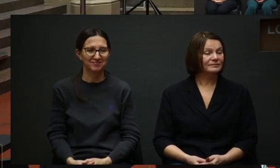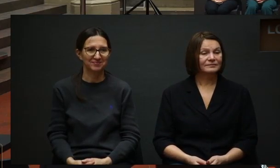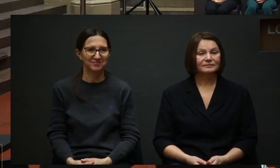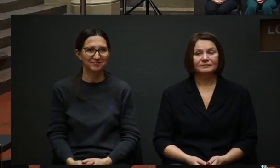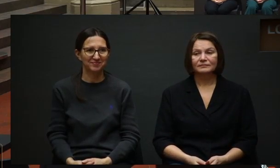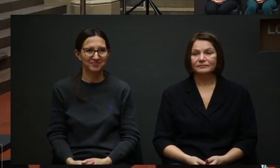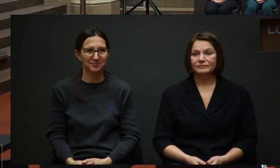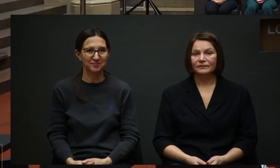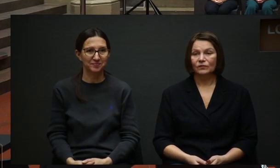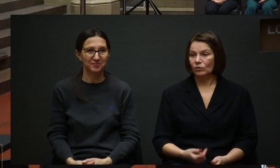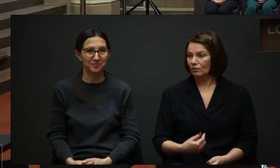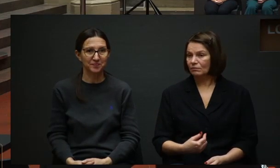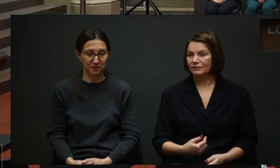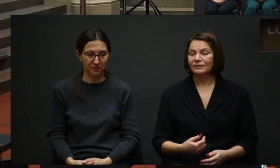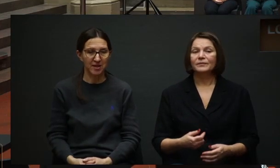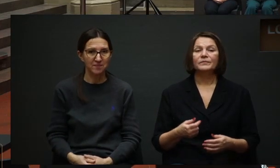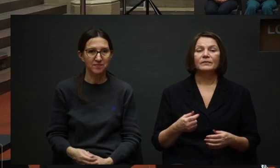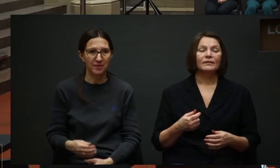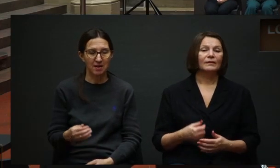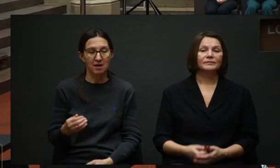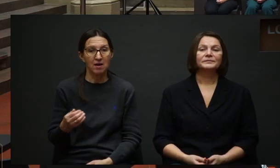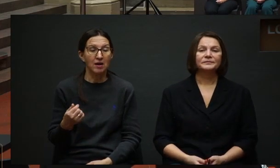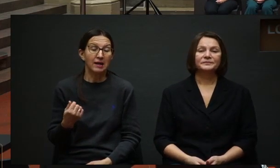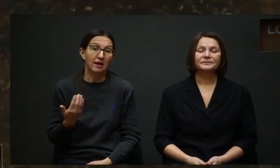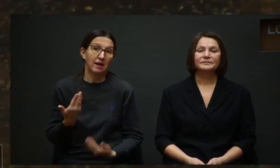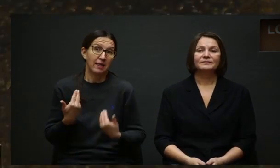Я начну, да, от нашей семьи.